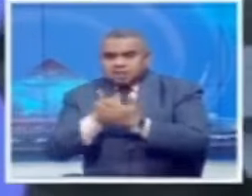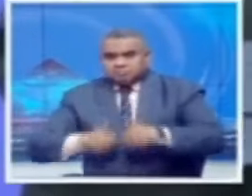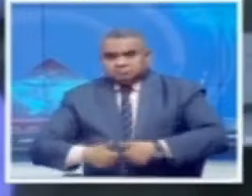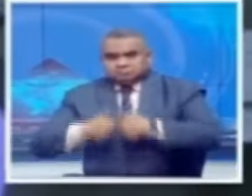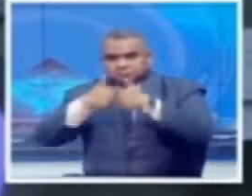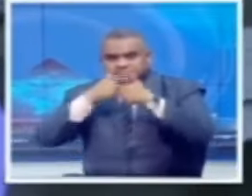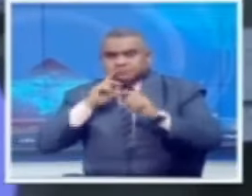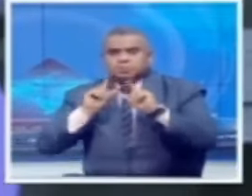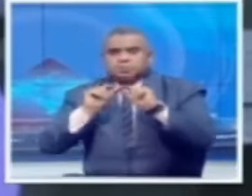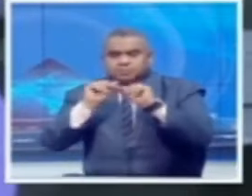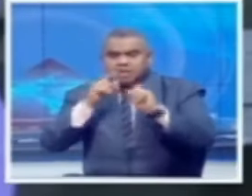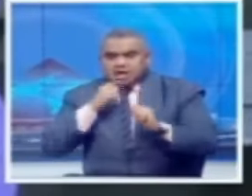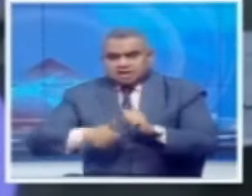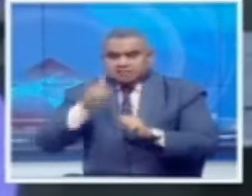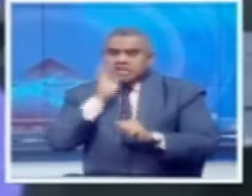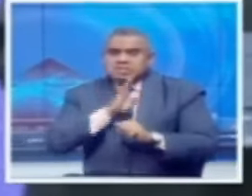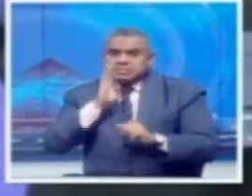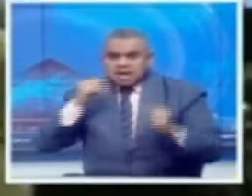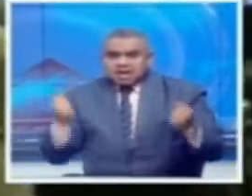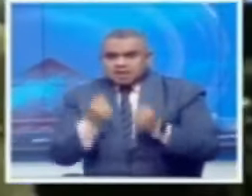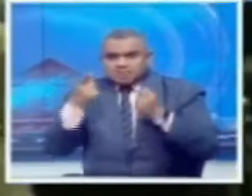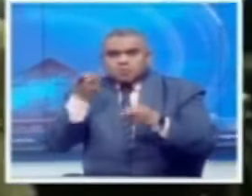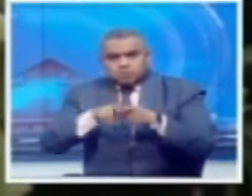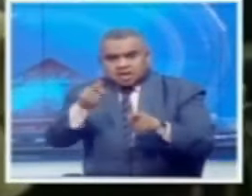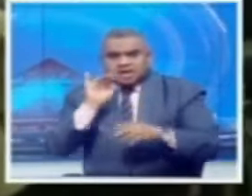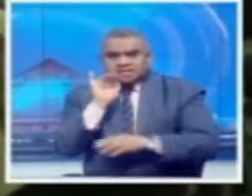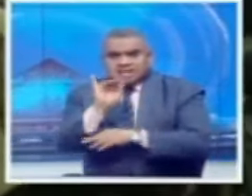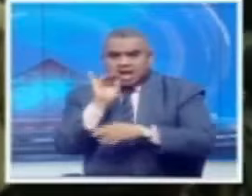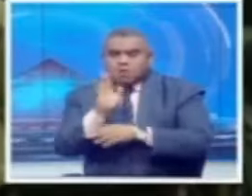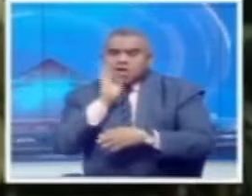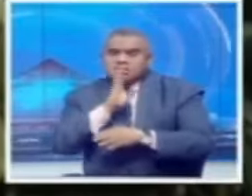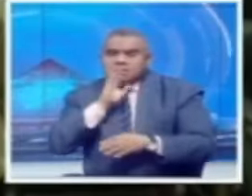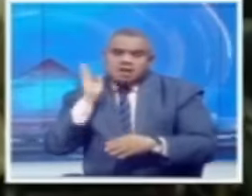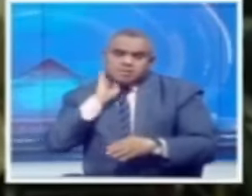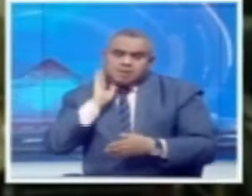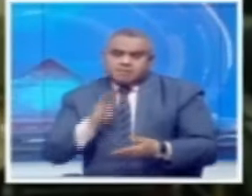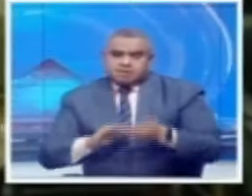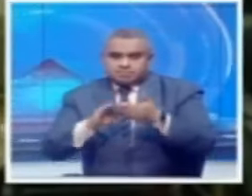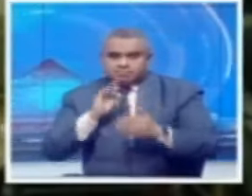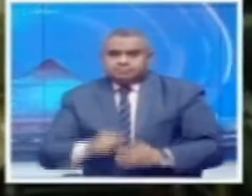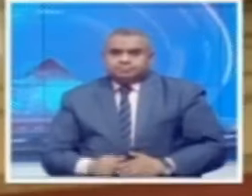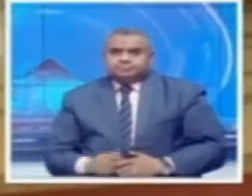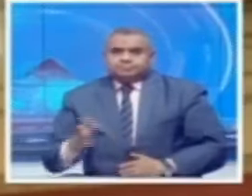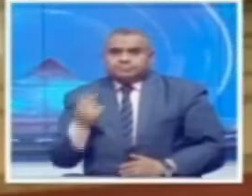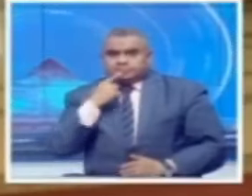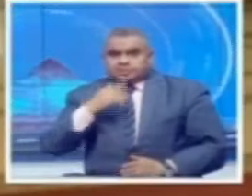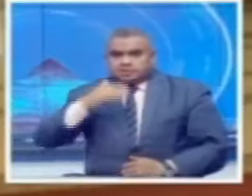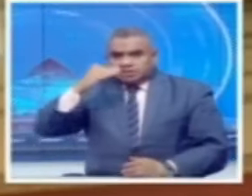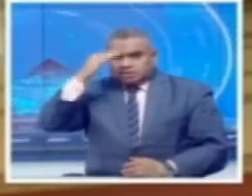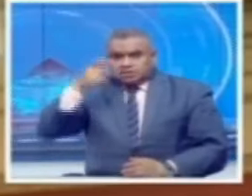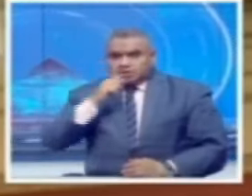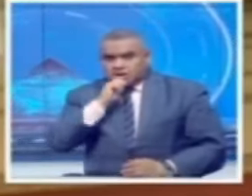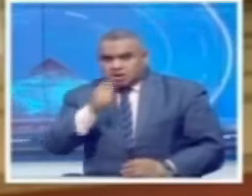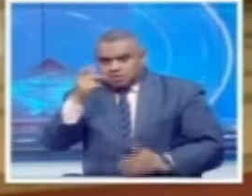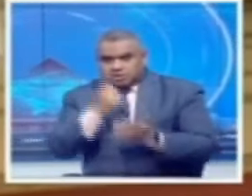مستوى تعي مسؤوليه التعلم والدعوه وحمل أمانة الكلمة. رؤية جديدة للأزهر الشريف